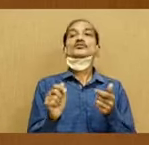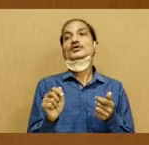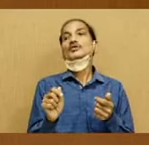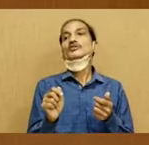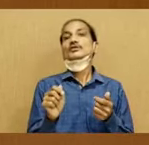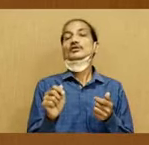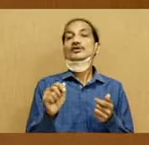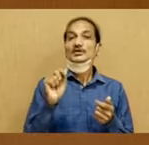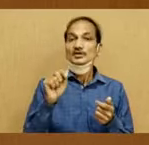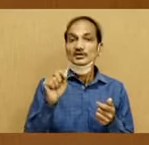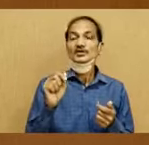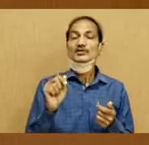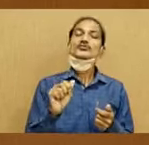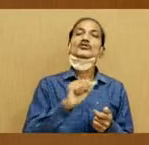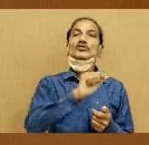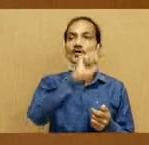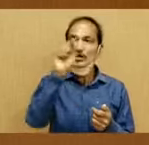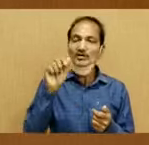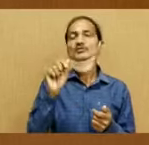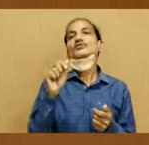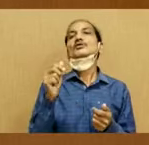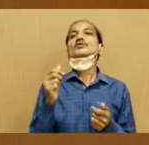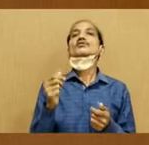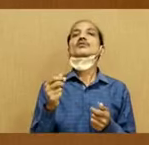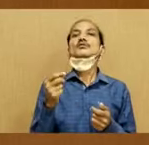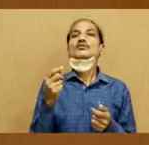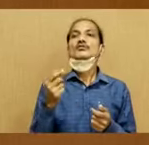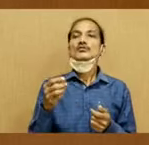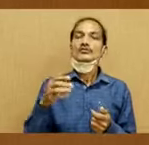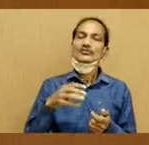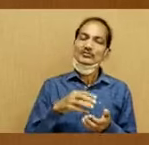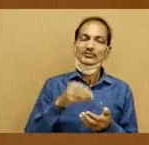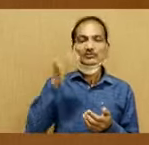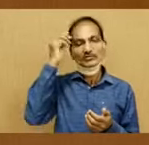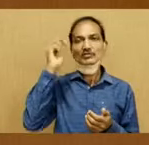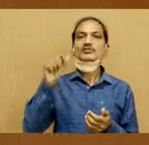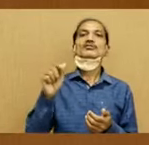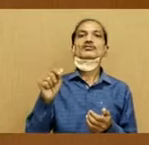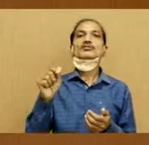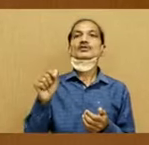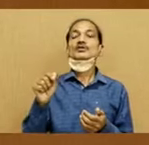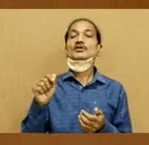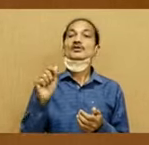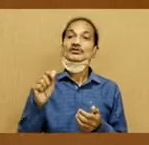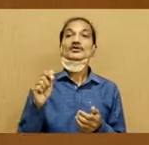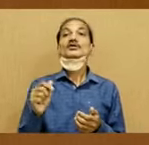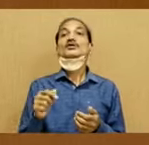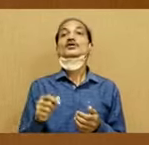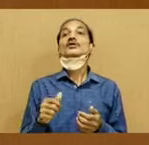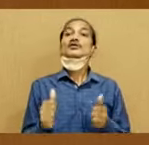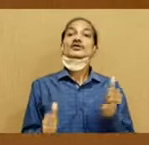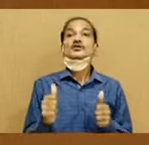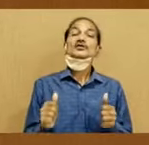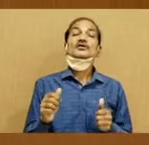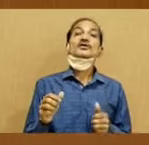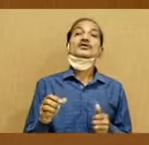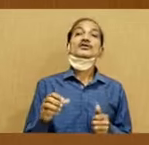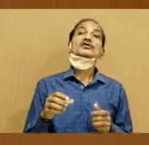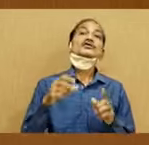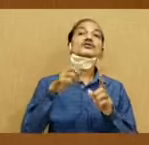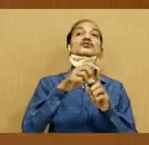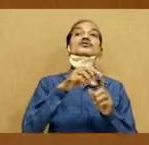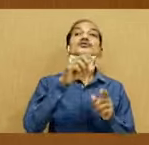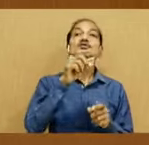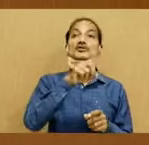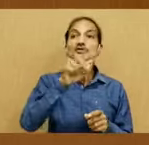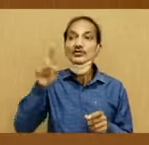ଆପଣଙ୍କୁ ଜଣାଇଦିଏ, ଟେଷ୍ଟିଂ ସବୁ ଜିଲ୍ଲାରେ ଚାଲିଛି। ମନରେ ପ୍ରଶ୍ନ ଆସିପାରେ କି ଗୋଟେ ଦୁଇଟା ଚାରିଟା